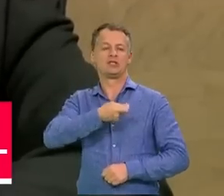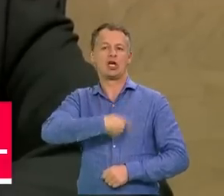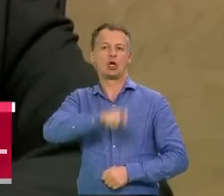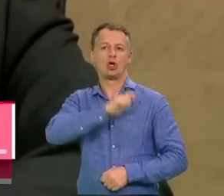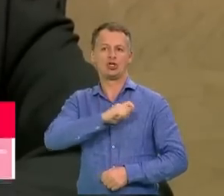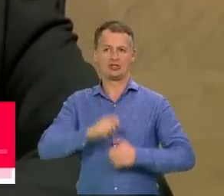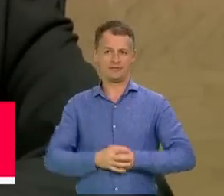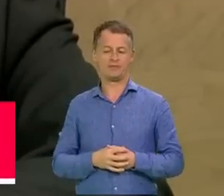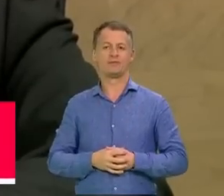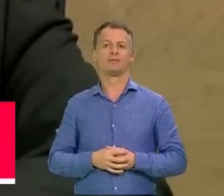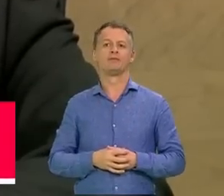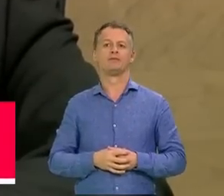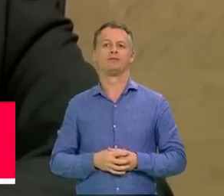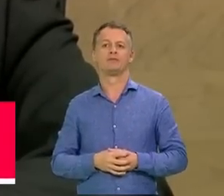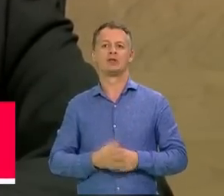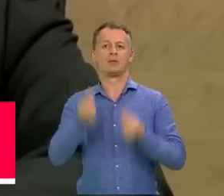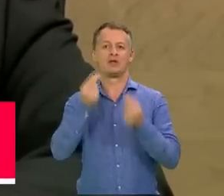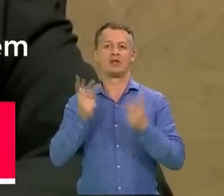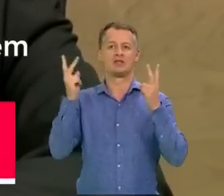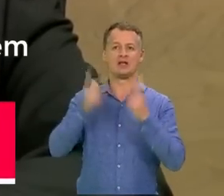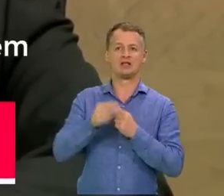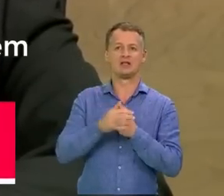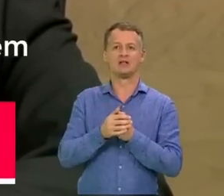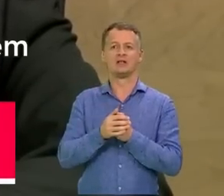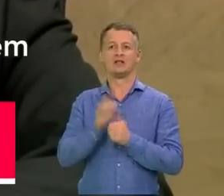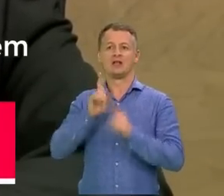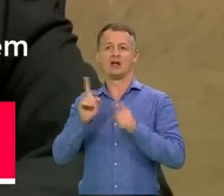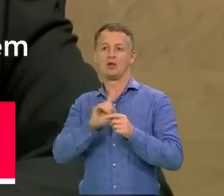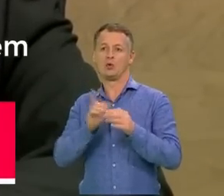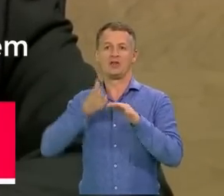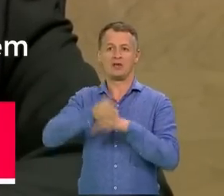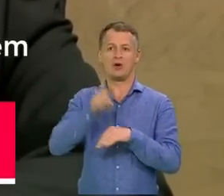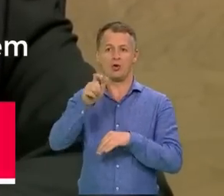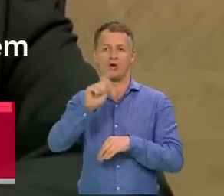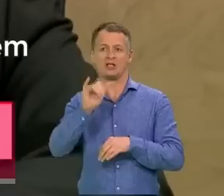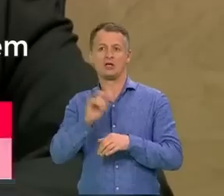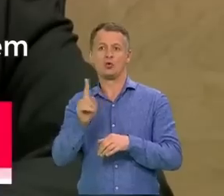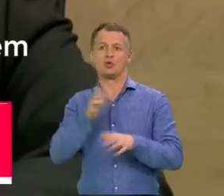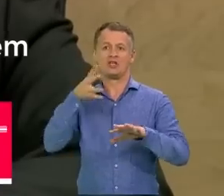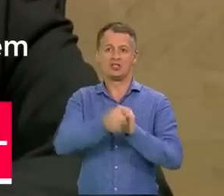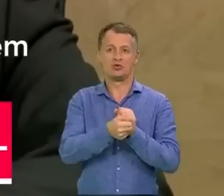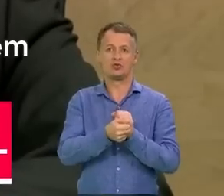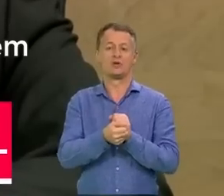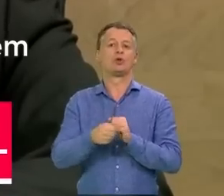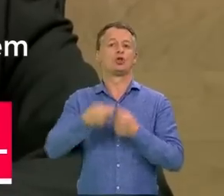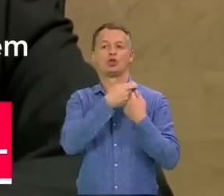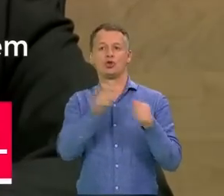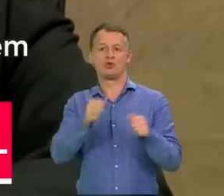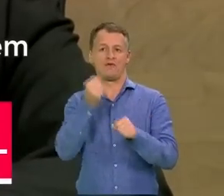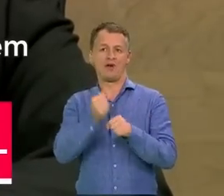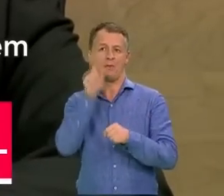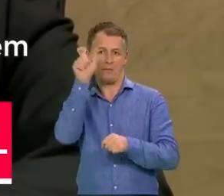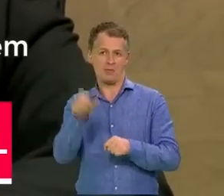Everybody now in Israel understands that without entering into the Gaza Strip and uprooting the terrorist